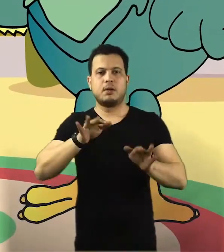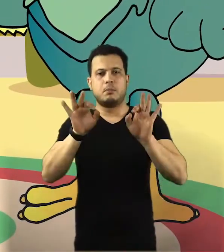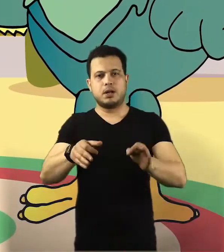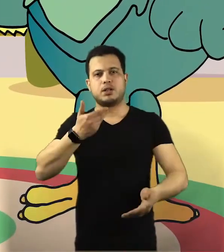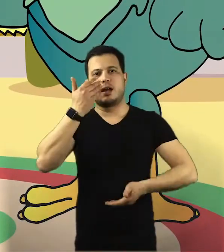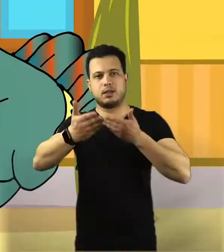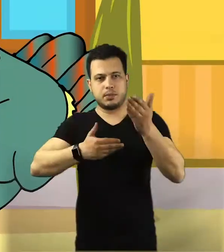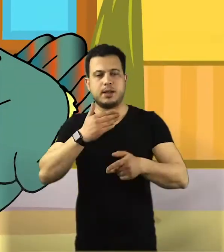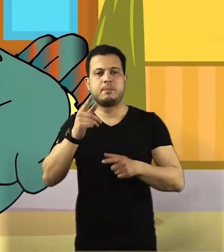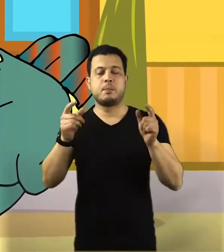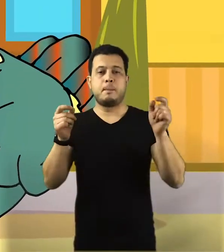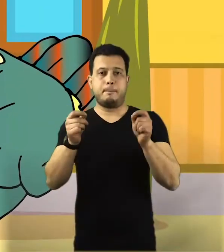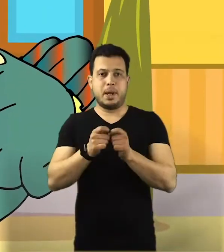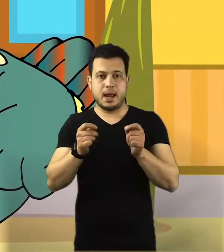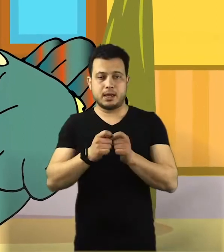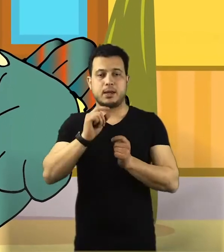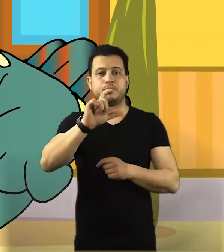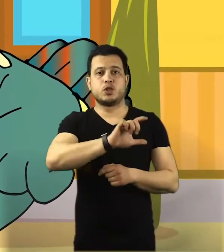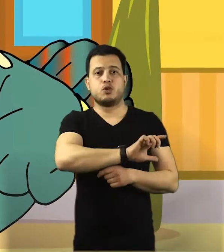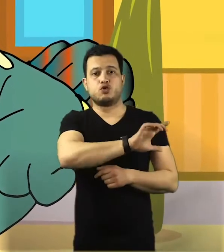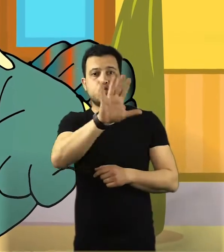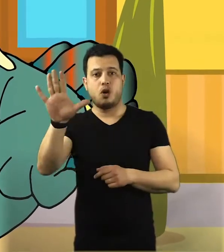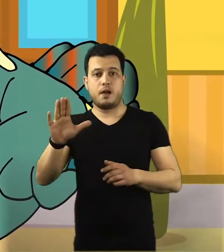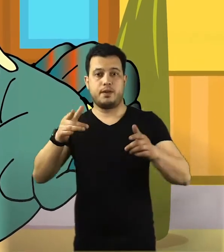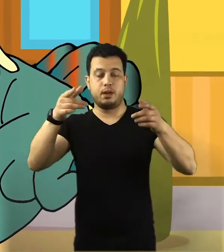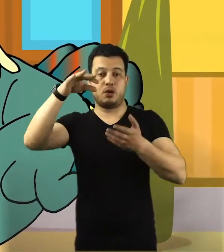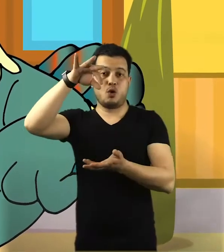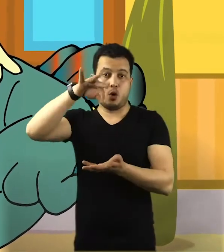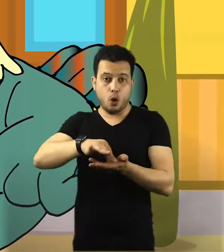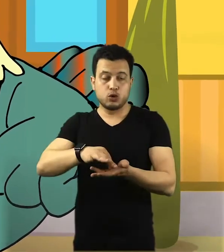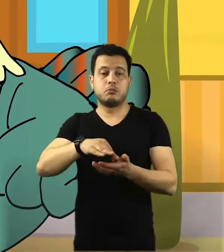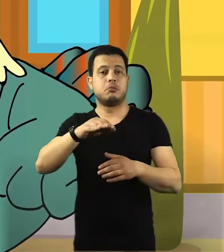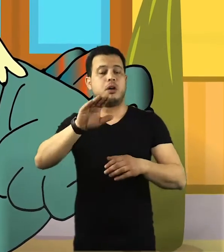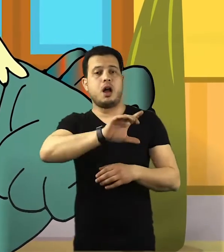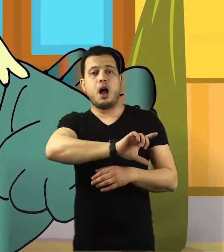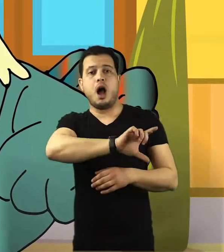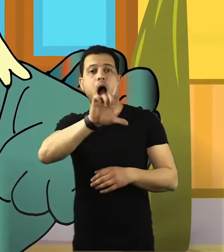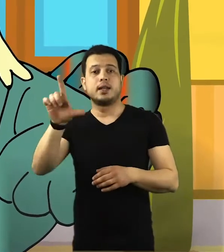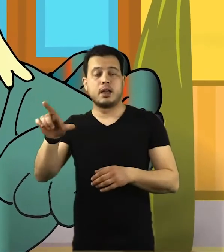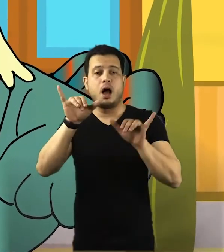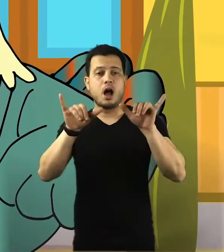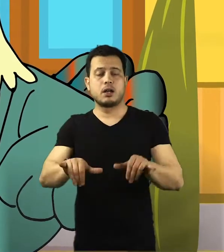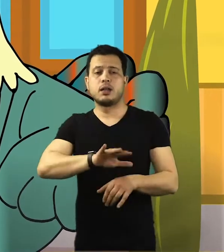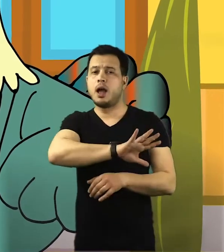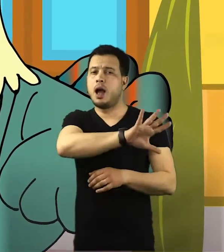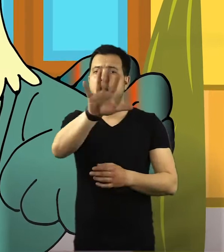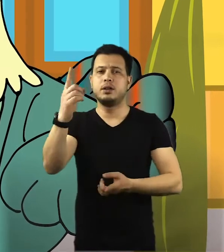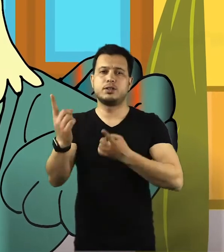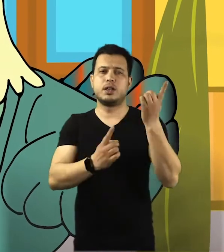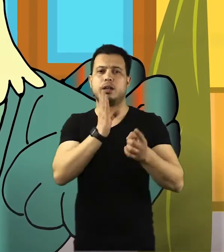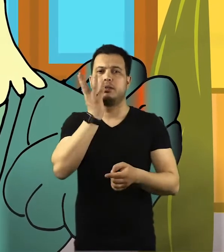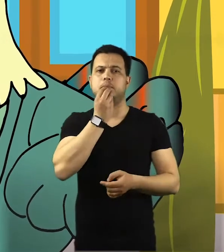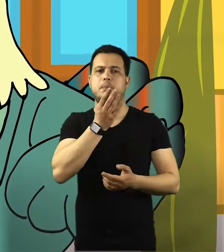Bilengi Bilengi coğrafi konumlar ve haritalar hakkında her şeyi bilir Öyle durduğuna bakmayın